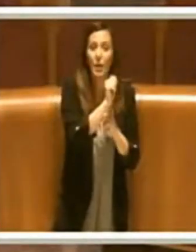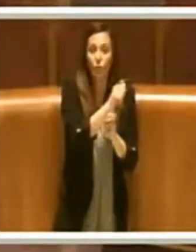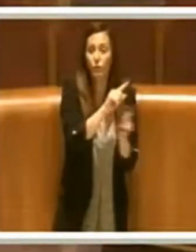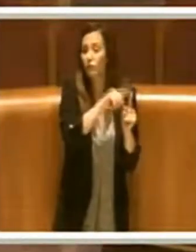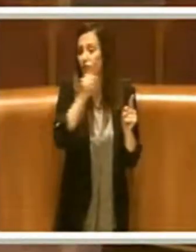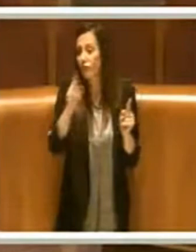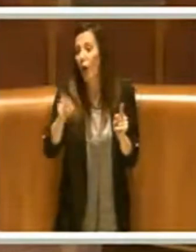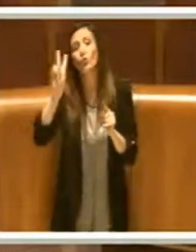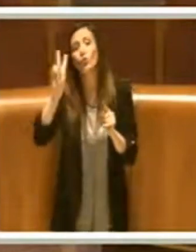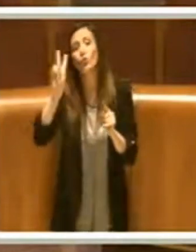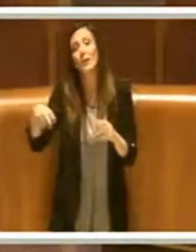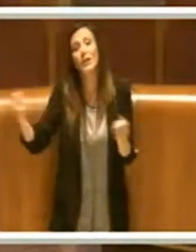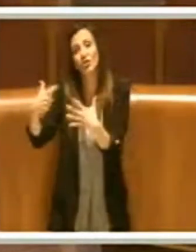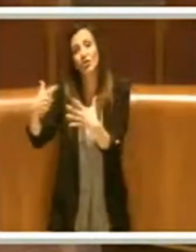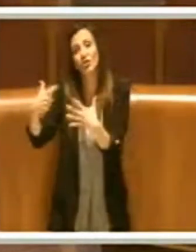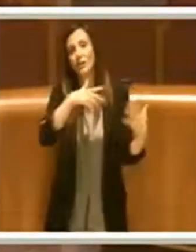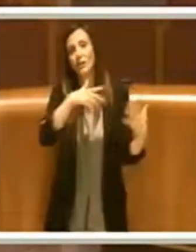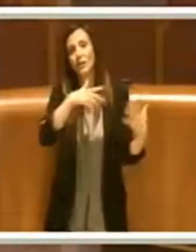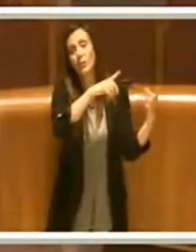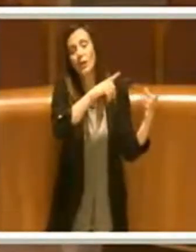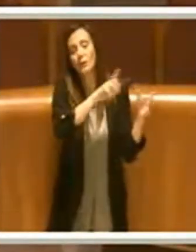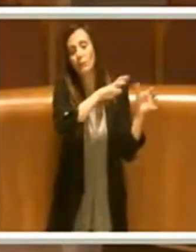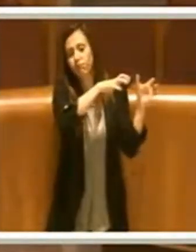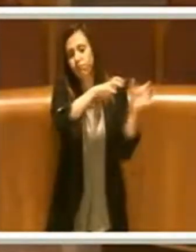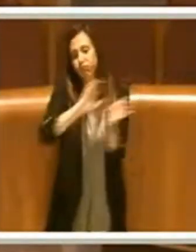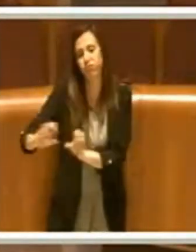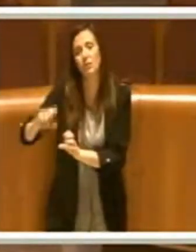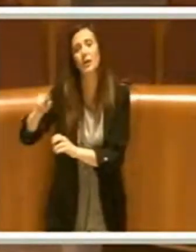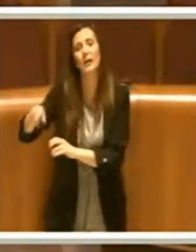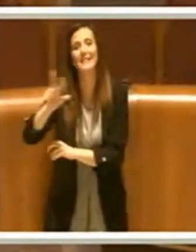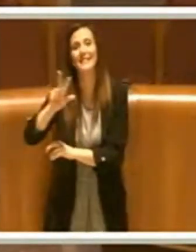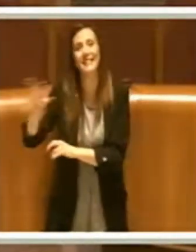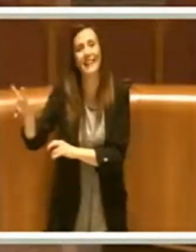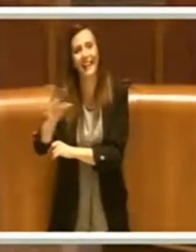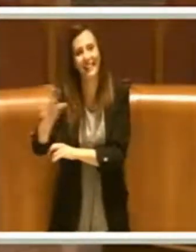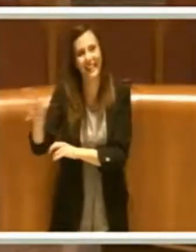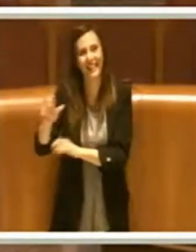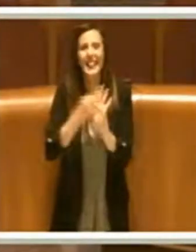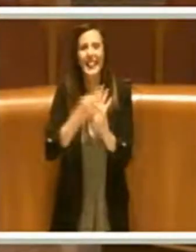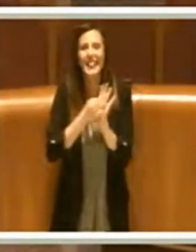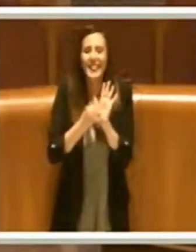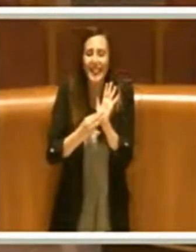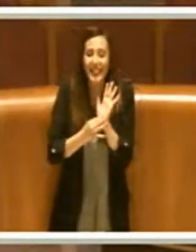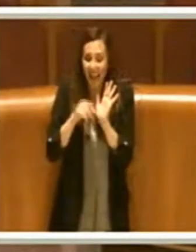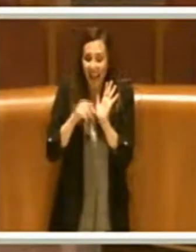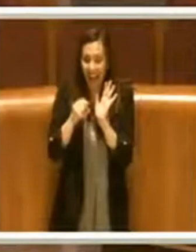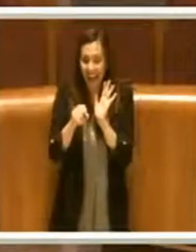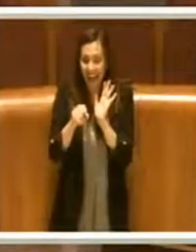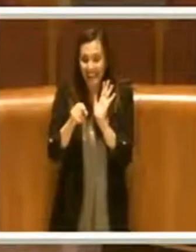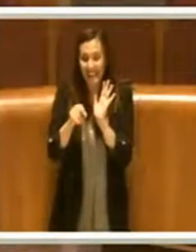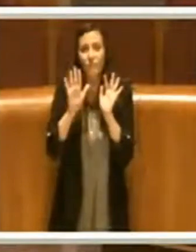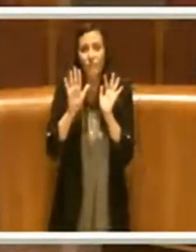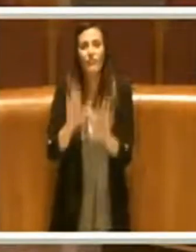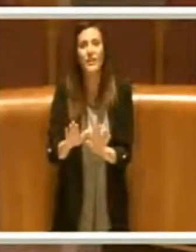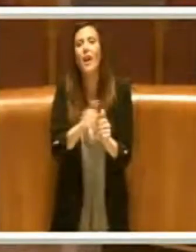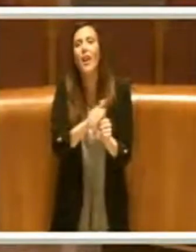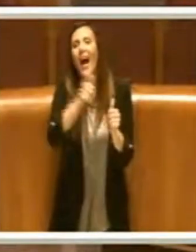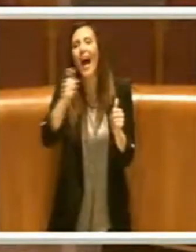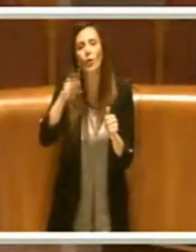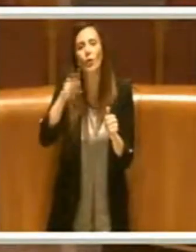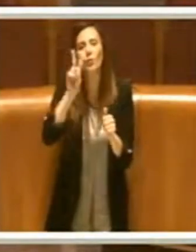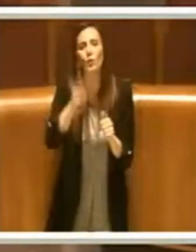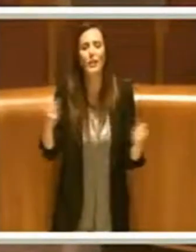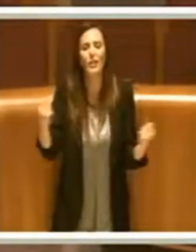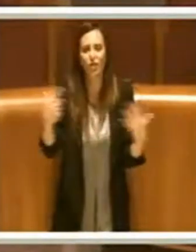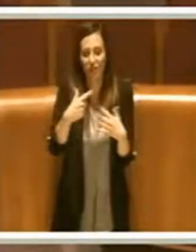2017 sono arrivati a 33. I dati dello studio si fermano al 2017. Noi